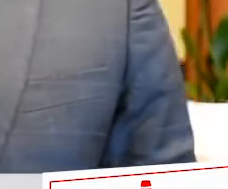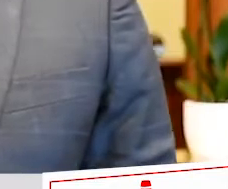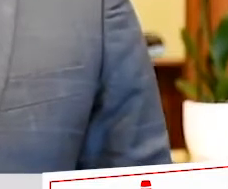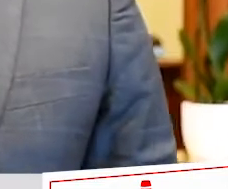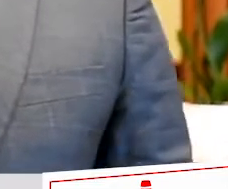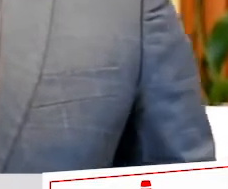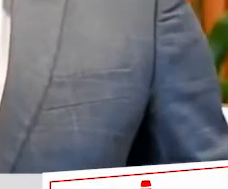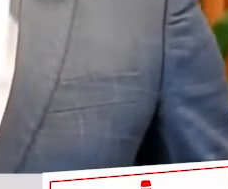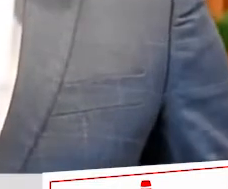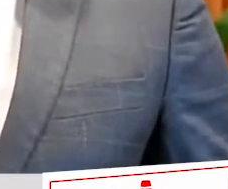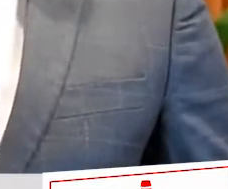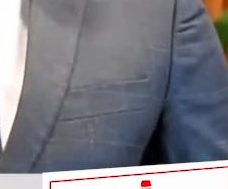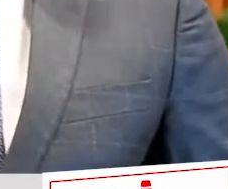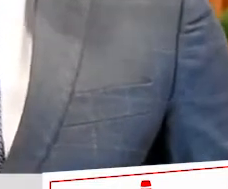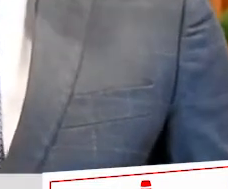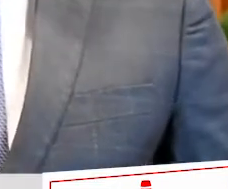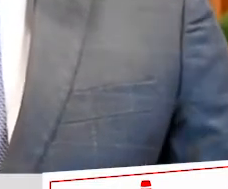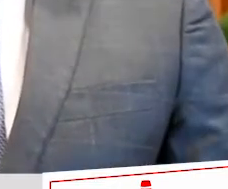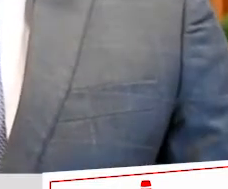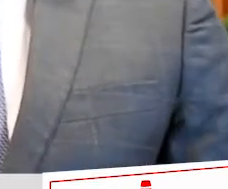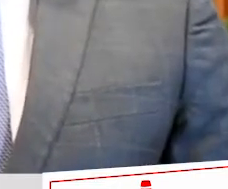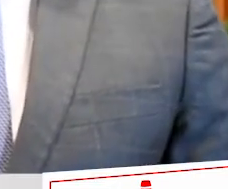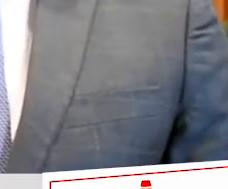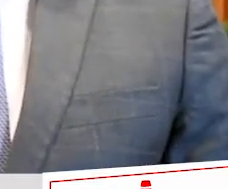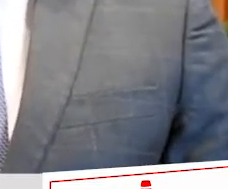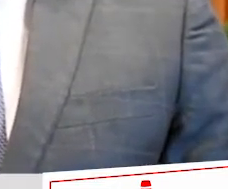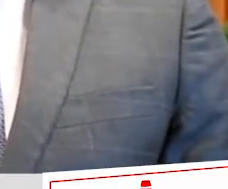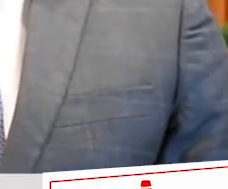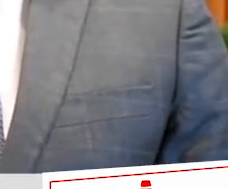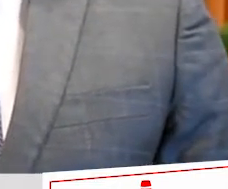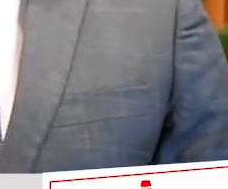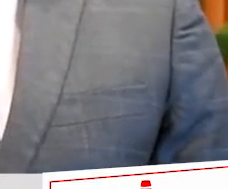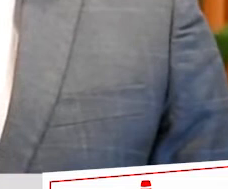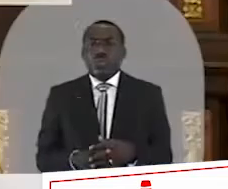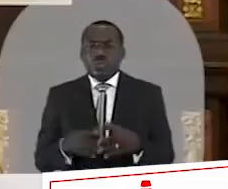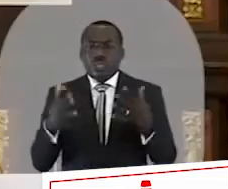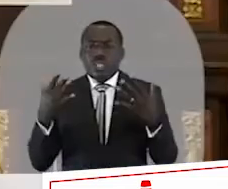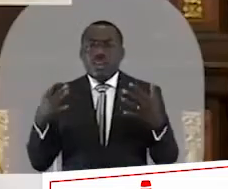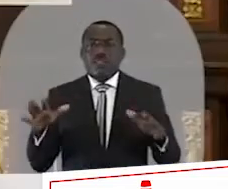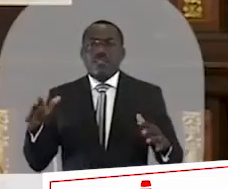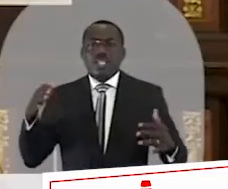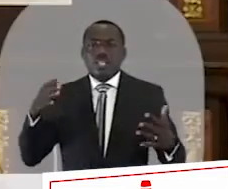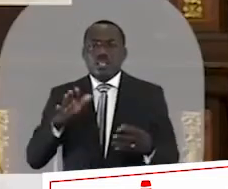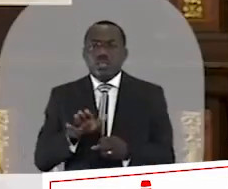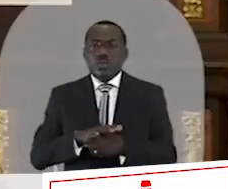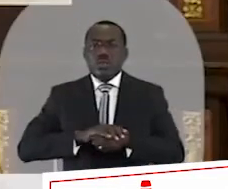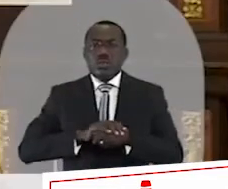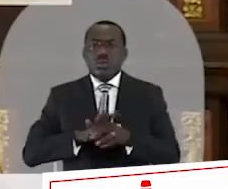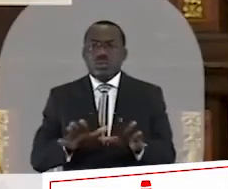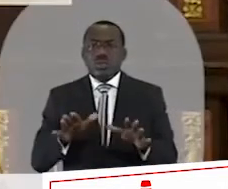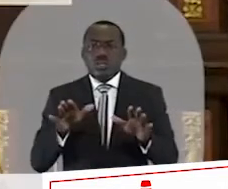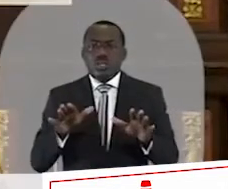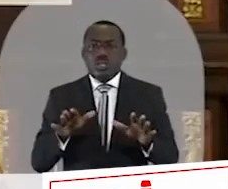qui s'imposent pour permettre dans des délais raisonnables à toute la population d'être vaccinés